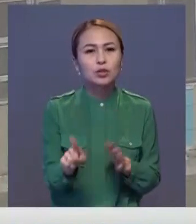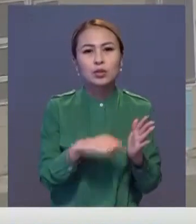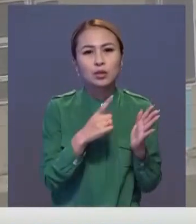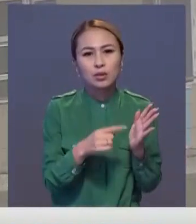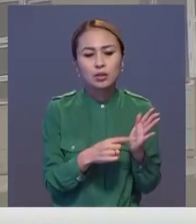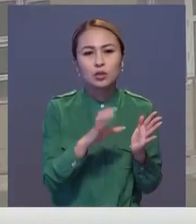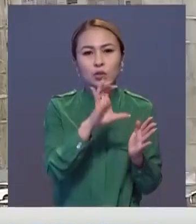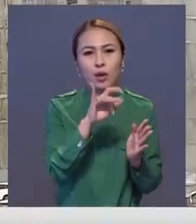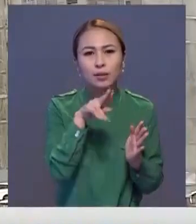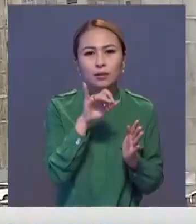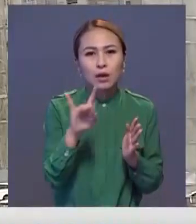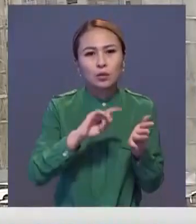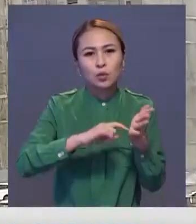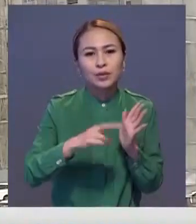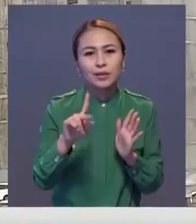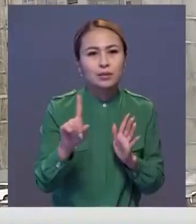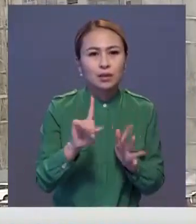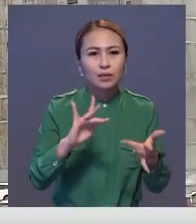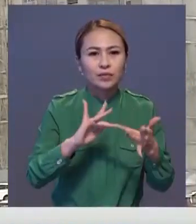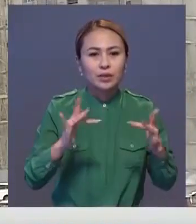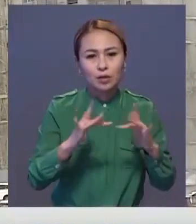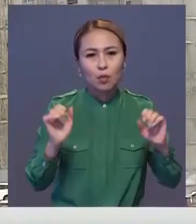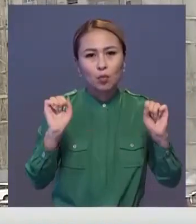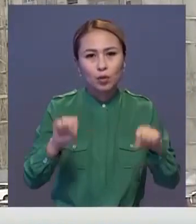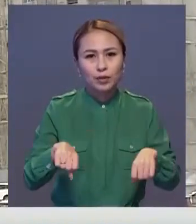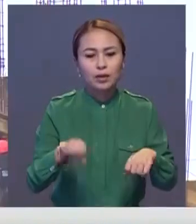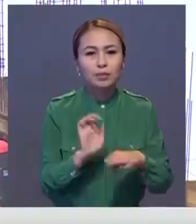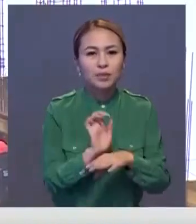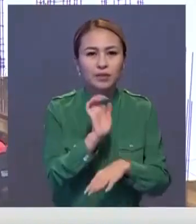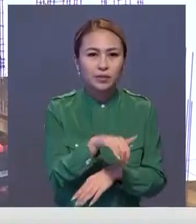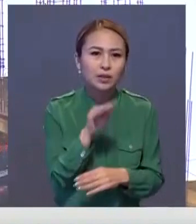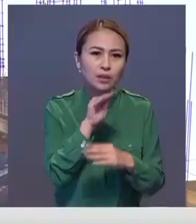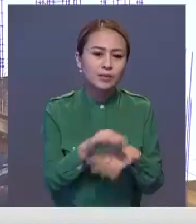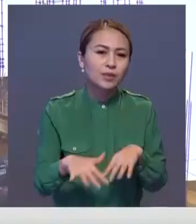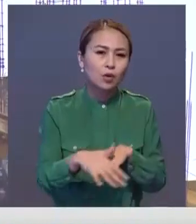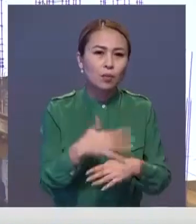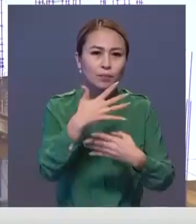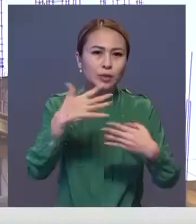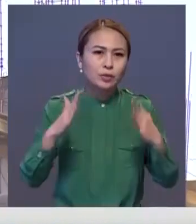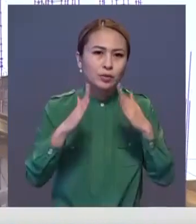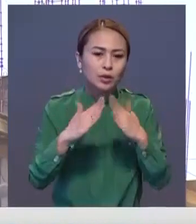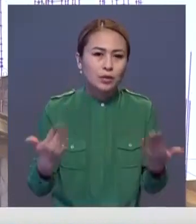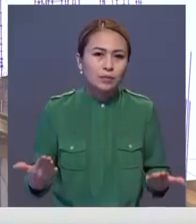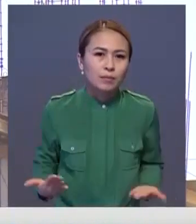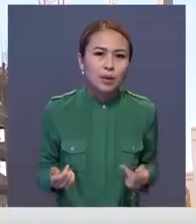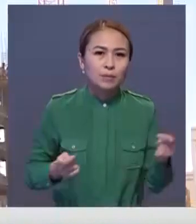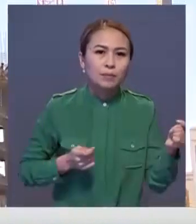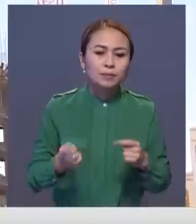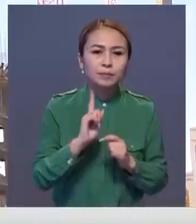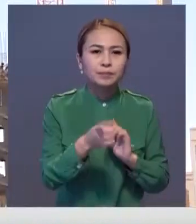қосымша сұрақтарды сұрақтар.kz платформасында да жолдауға болады. Айта кетейік, елімізде көп пәтерлі тұрғын үйді